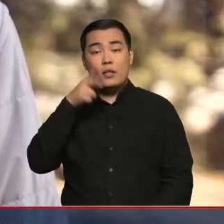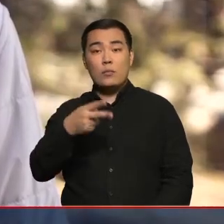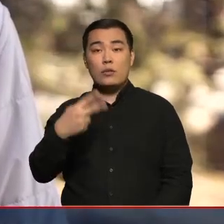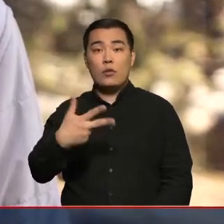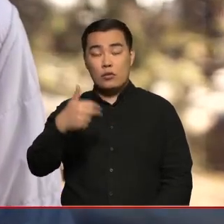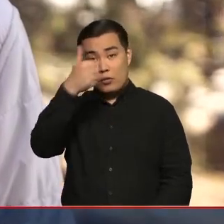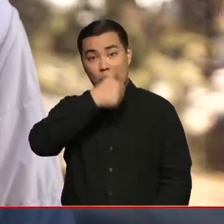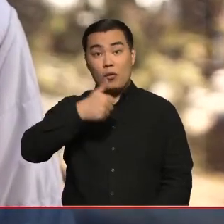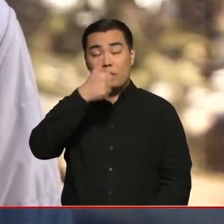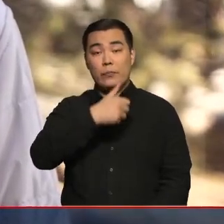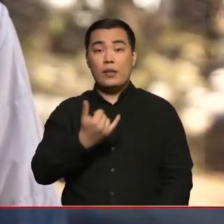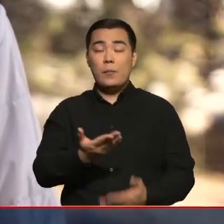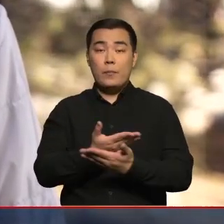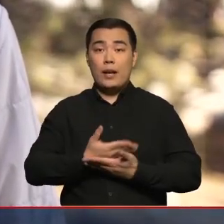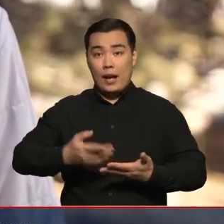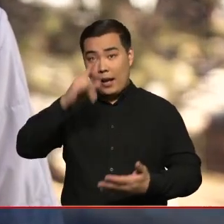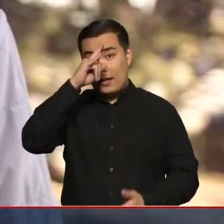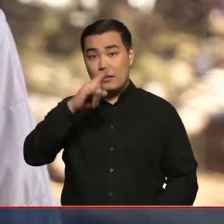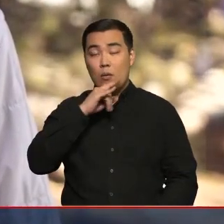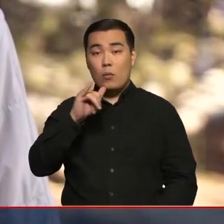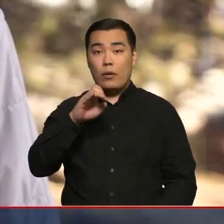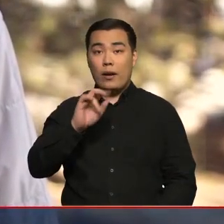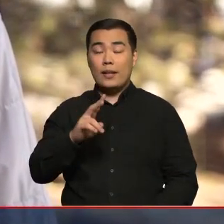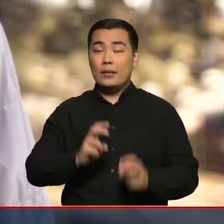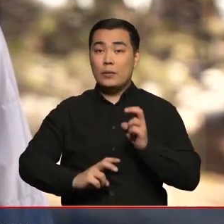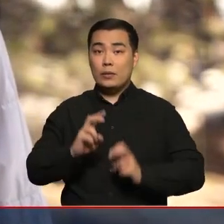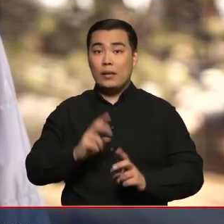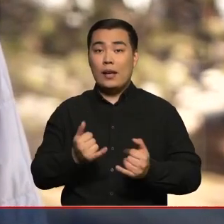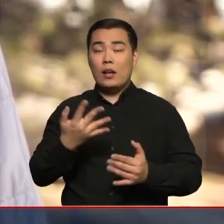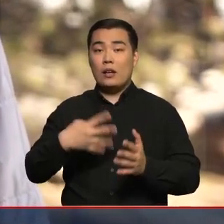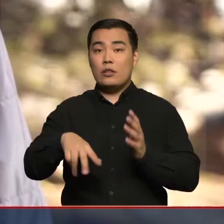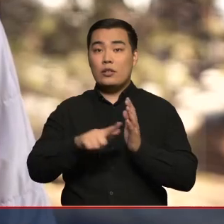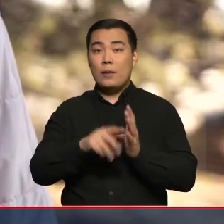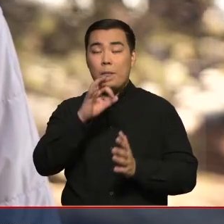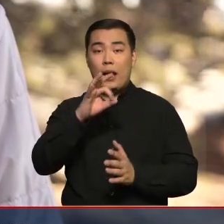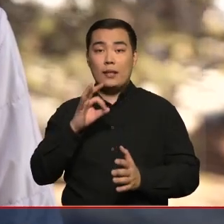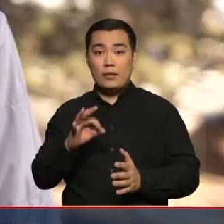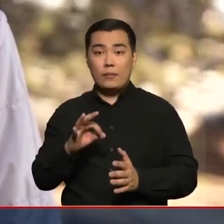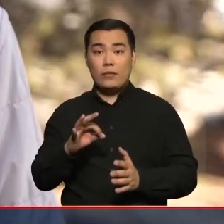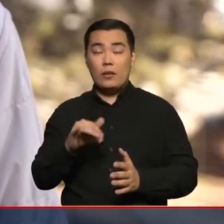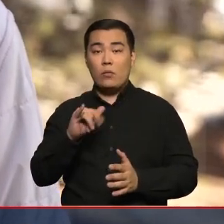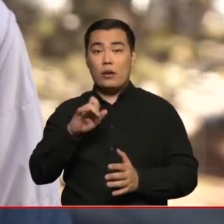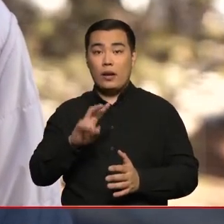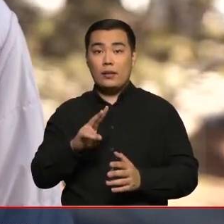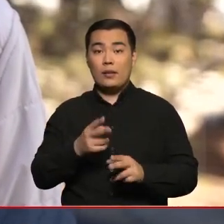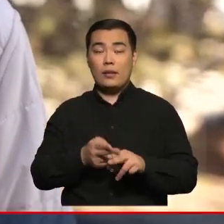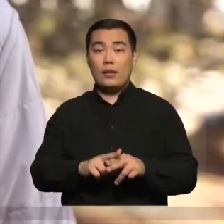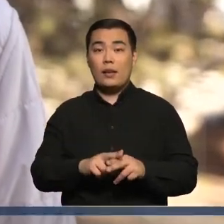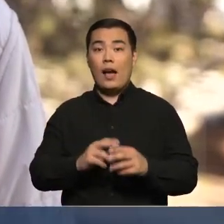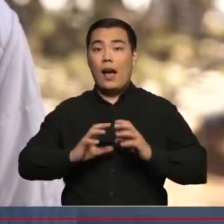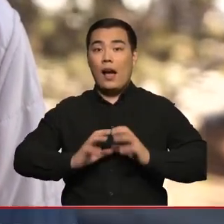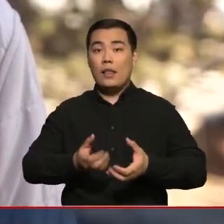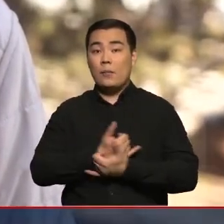2023 жылы біздің Қазақстан уран өндірісі бойынша 47% уранмен